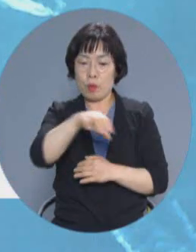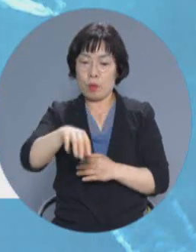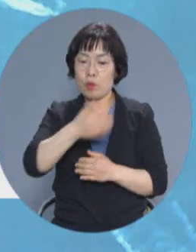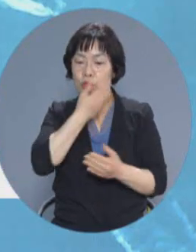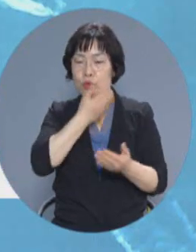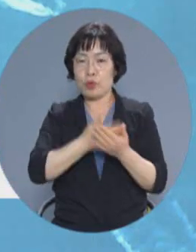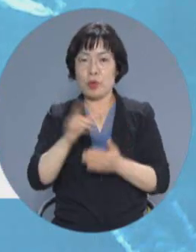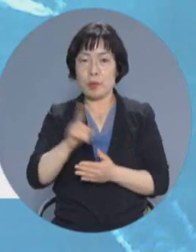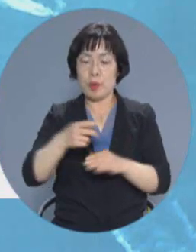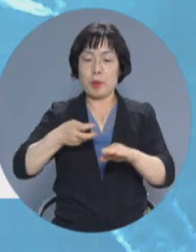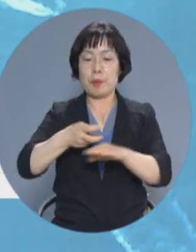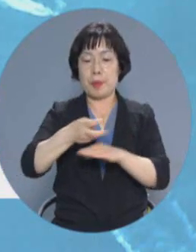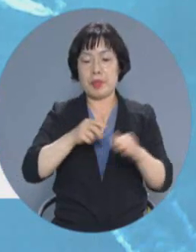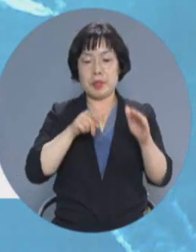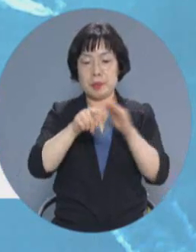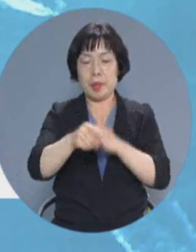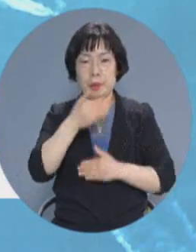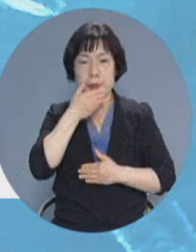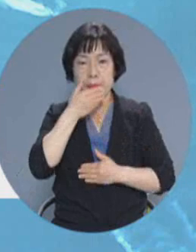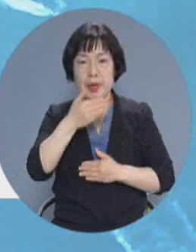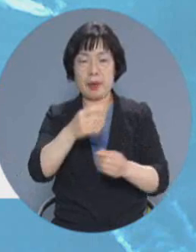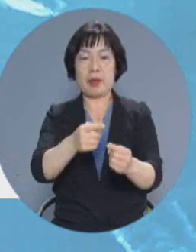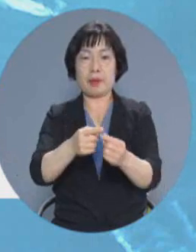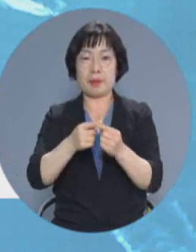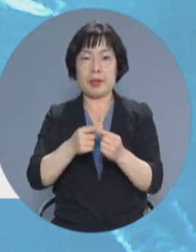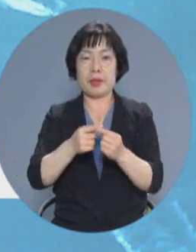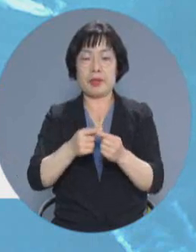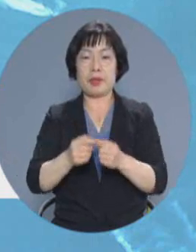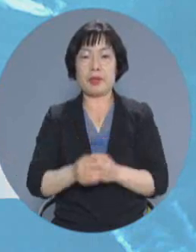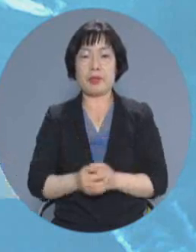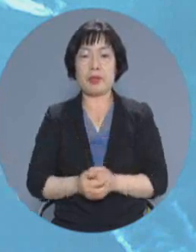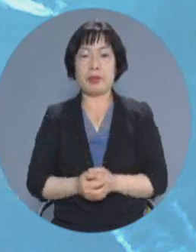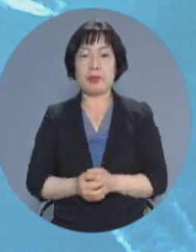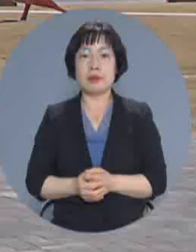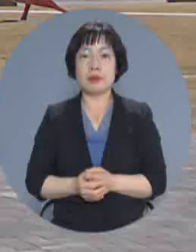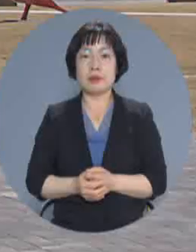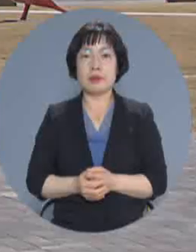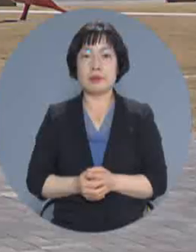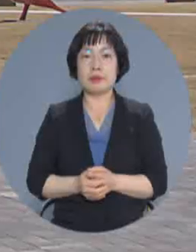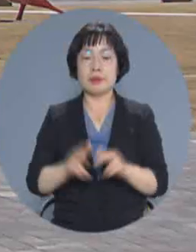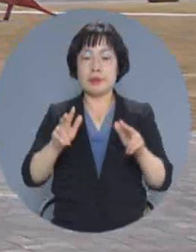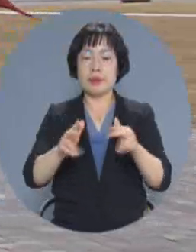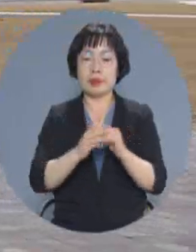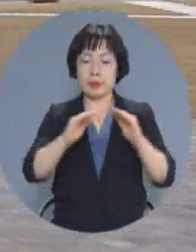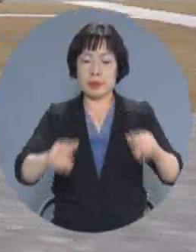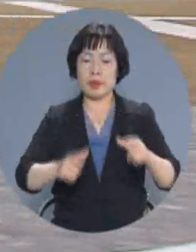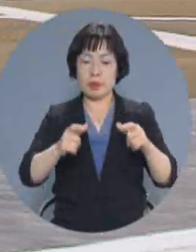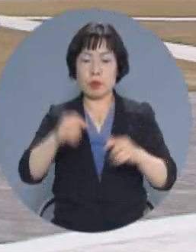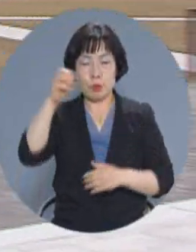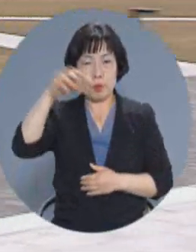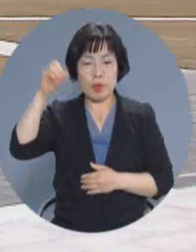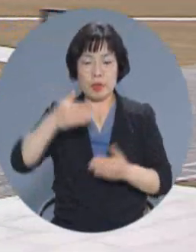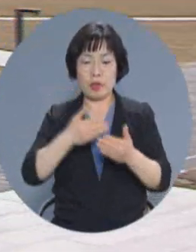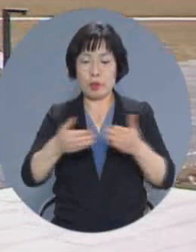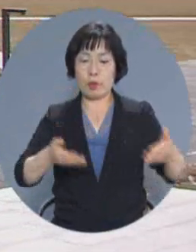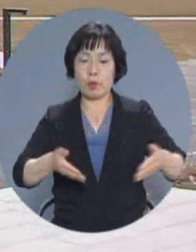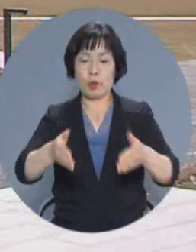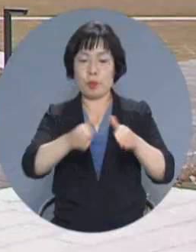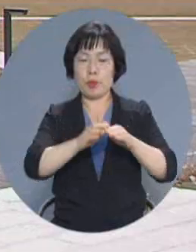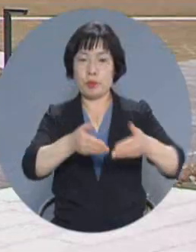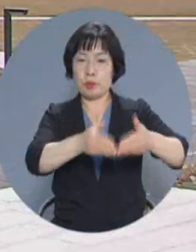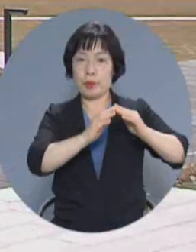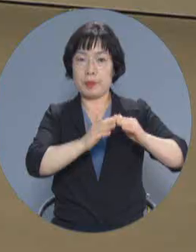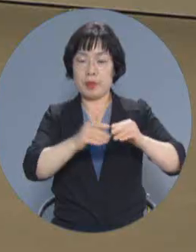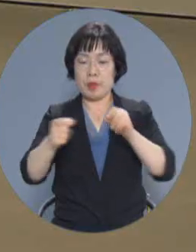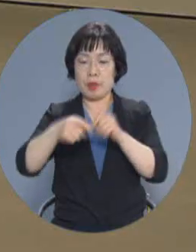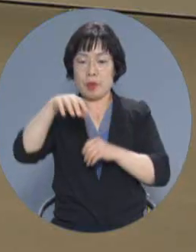사항에 대해서는 대중교통 이용 편의성을 1순위로 가장 많이 응답해 주셨습니다. 현재 도내에는 광양의 도림미술관이 있고